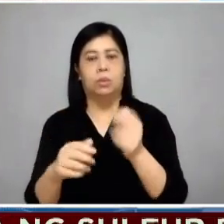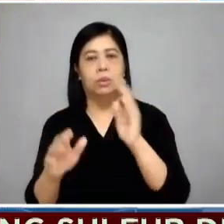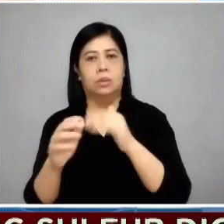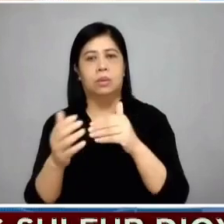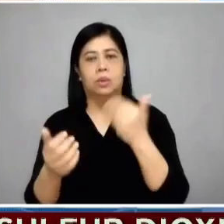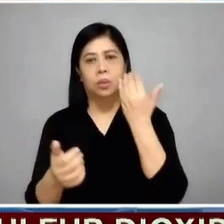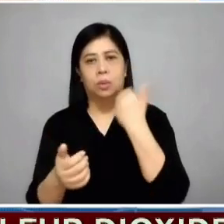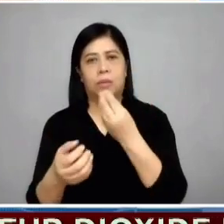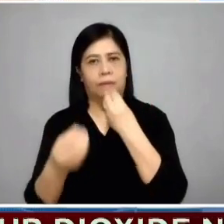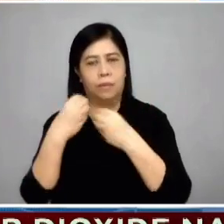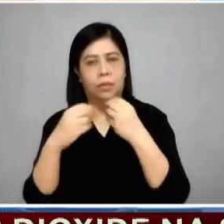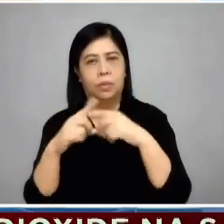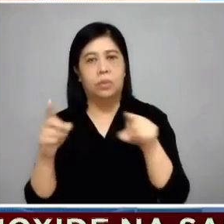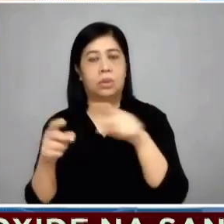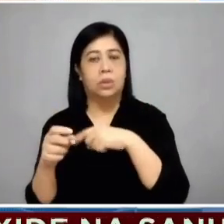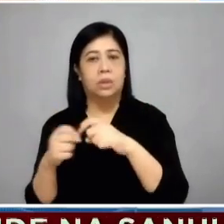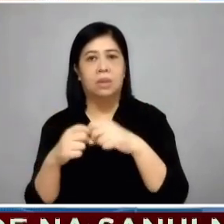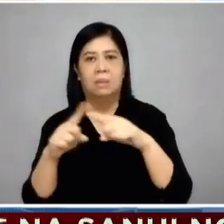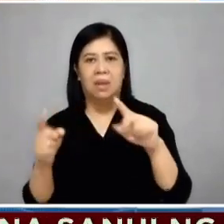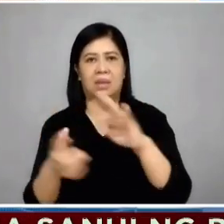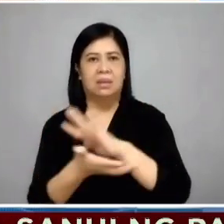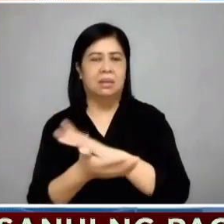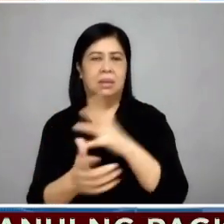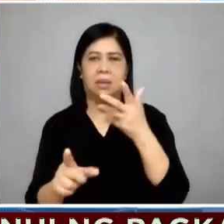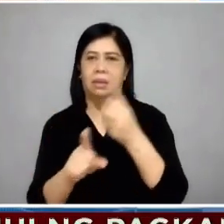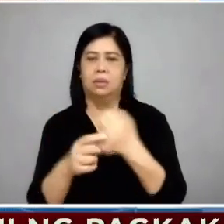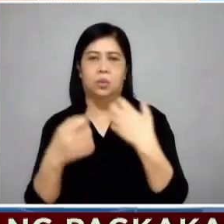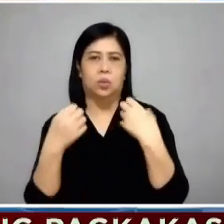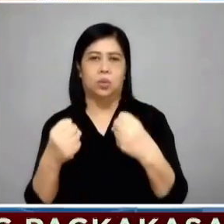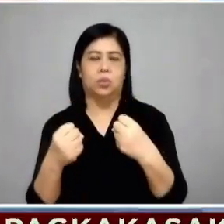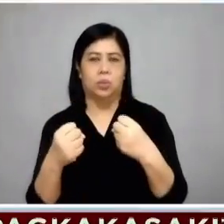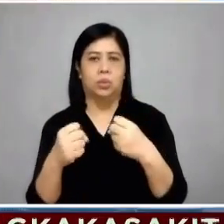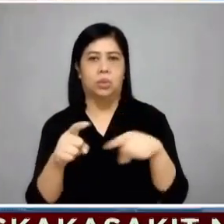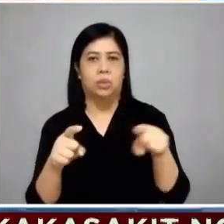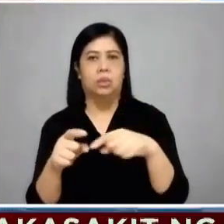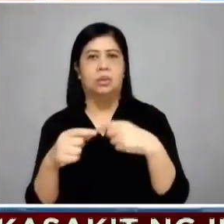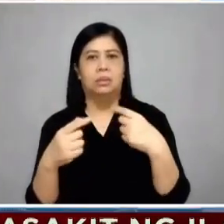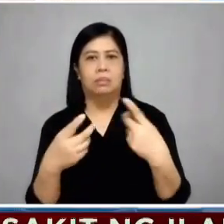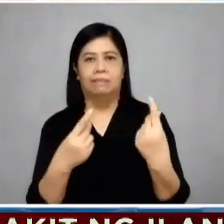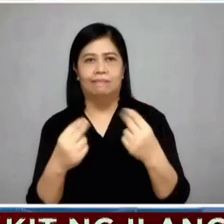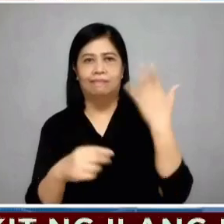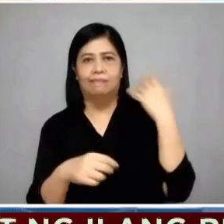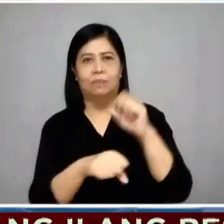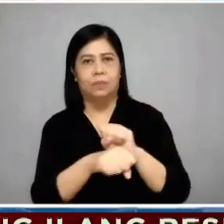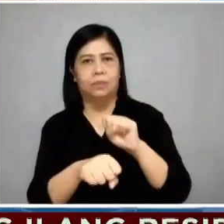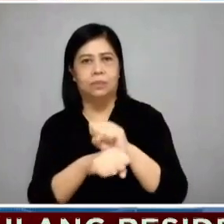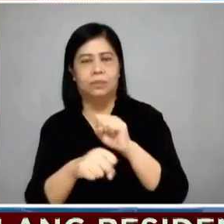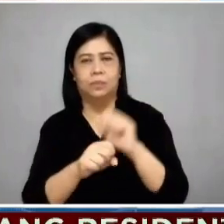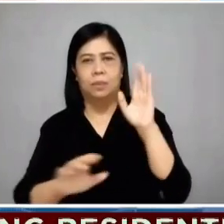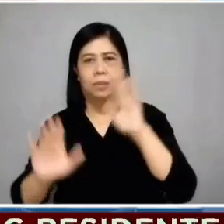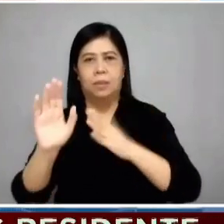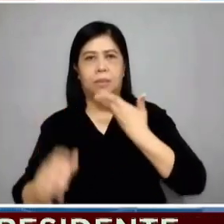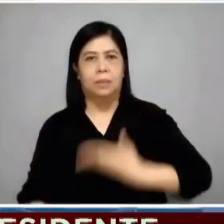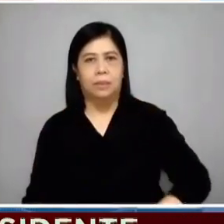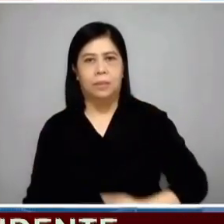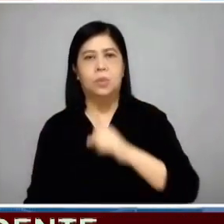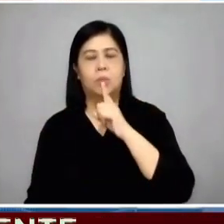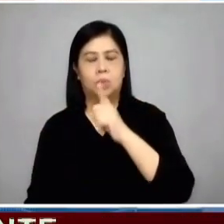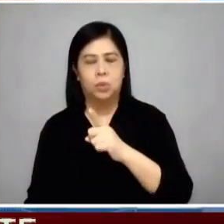COVID-19 had a huge impact on the gains we've already made. The problem of hunger is